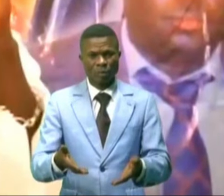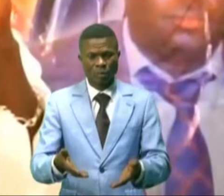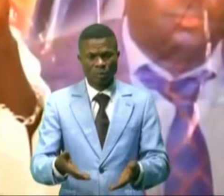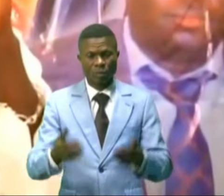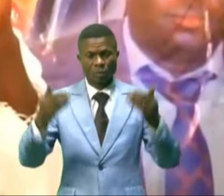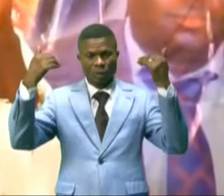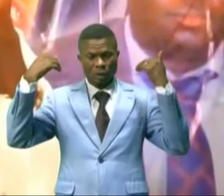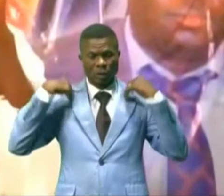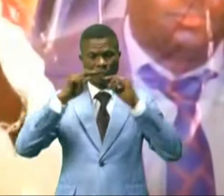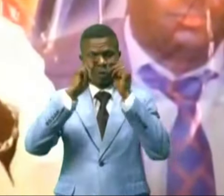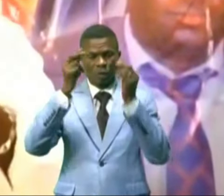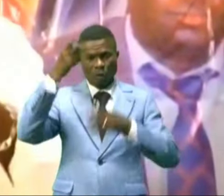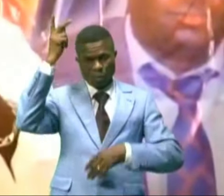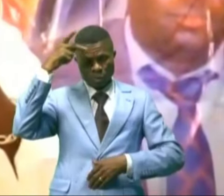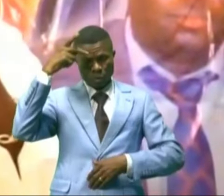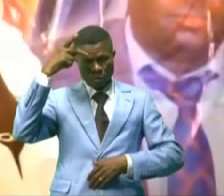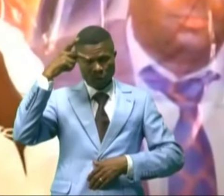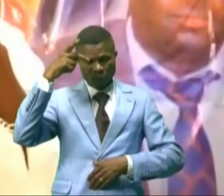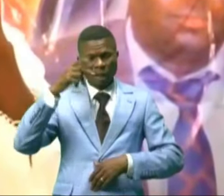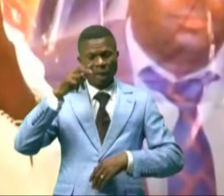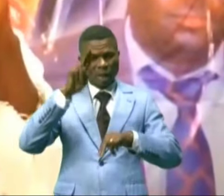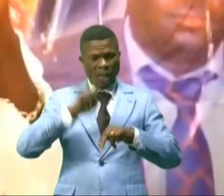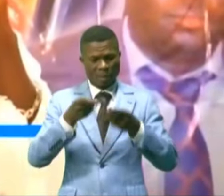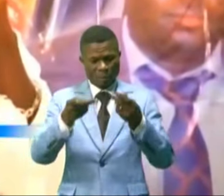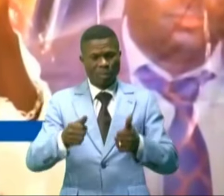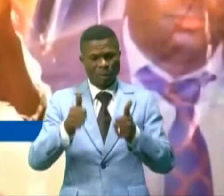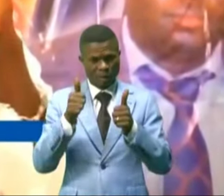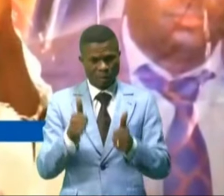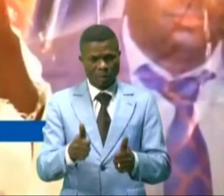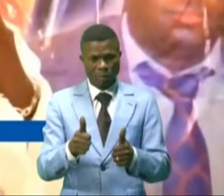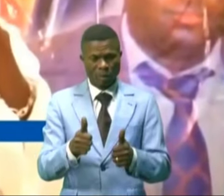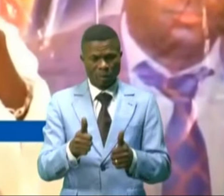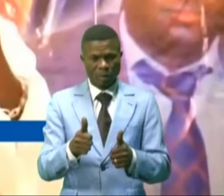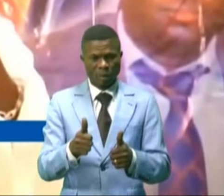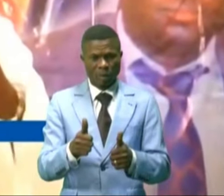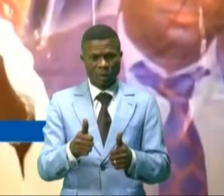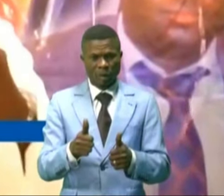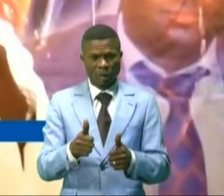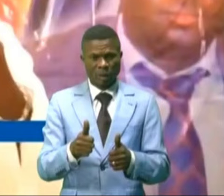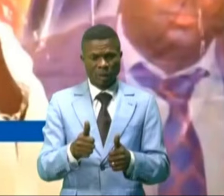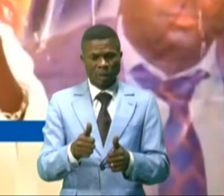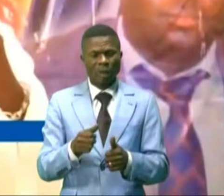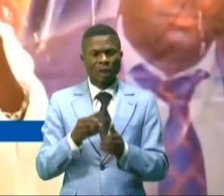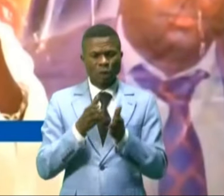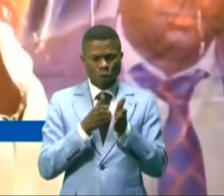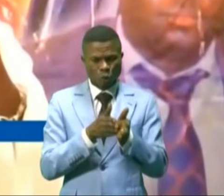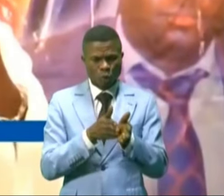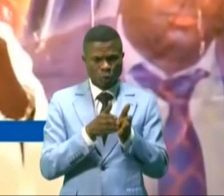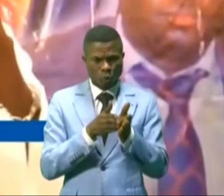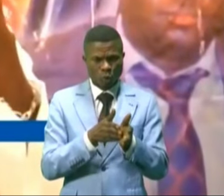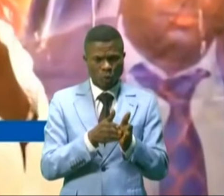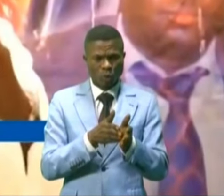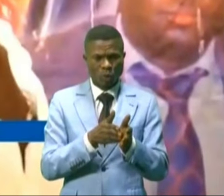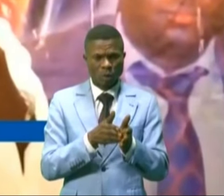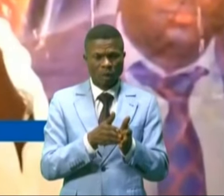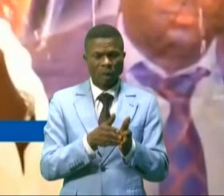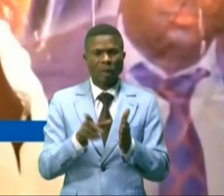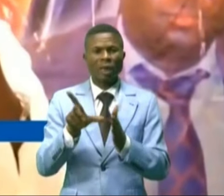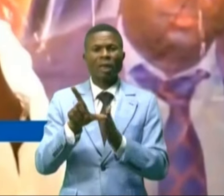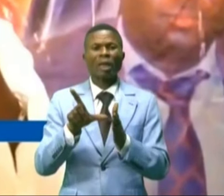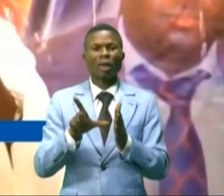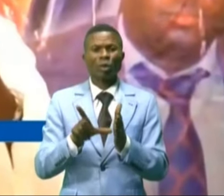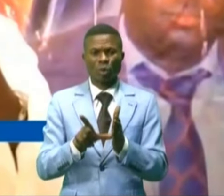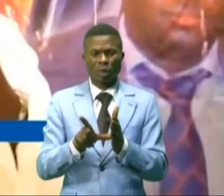l'autorité morale est entre les bonnes mains et il est en train de suivre les